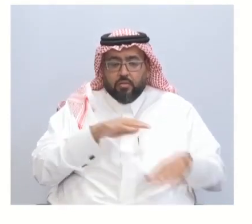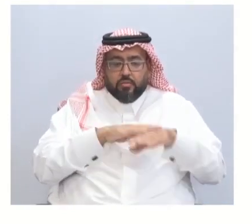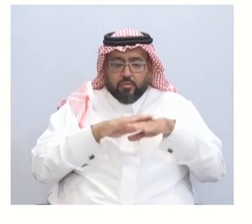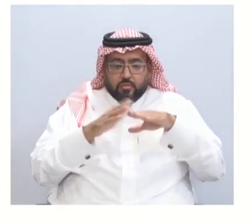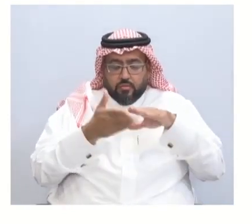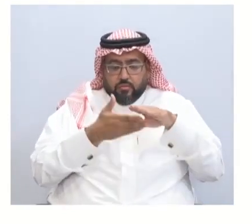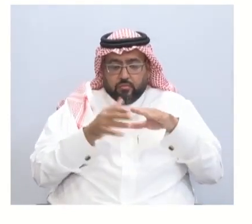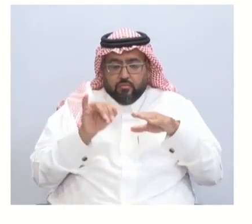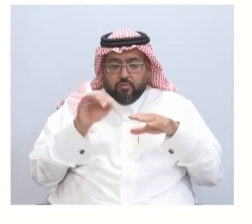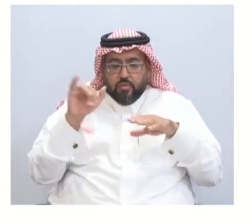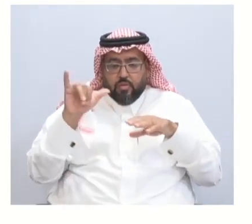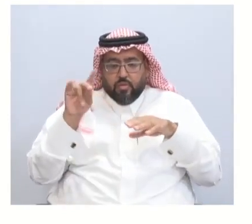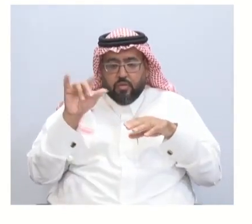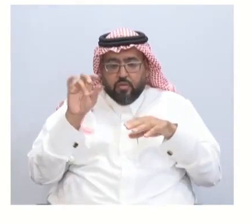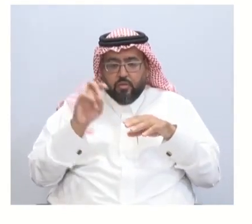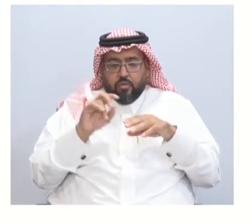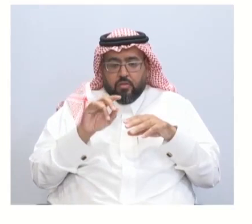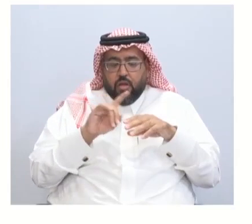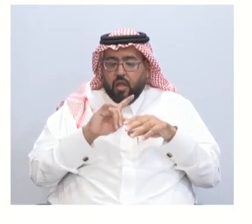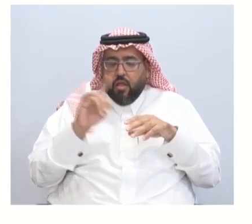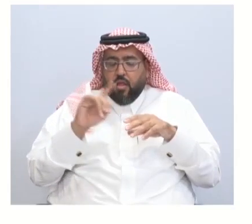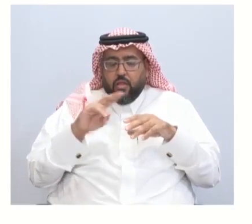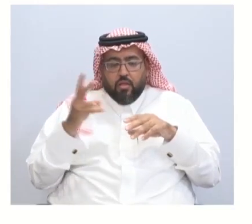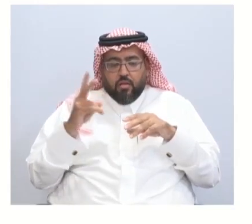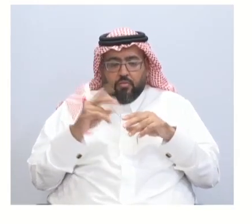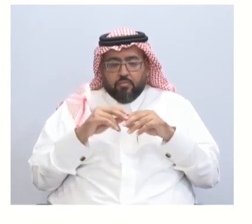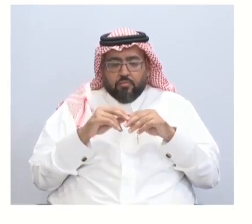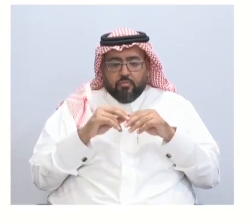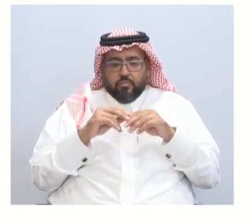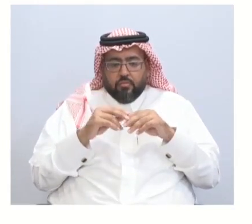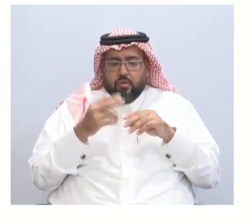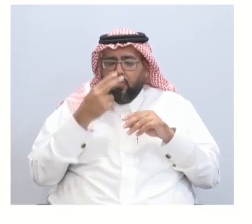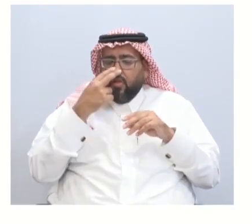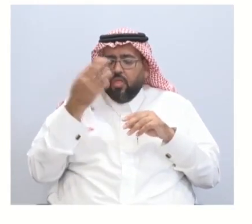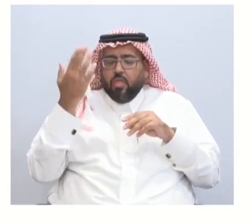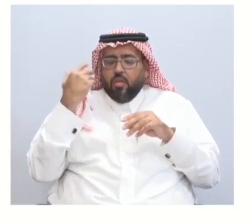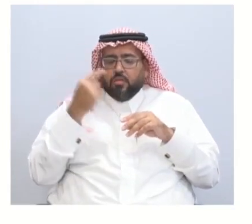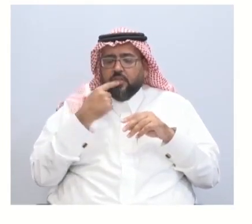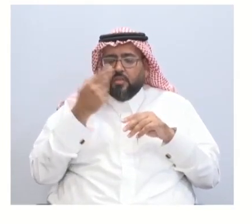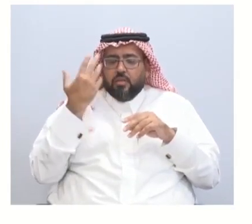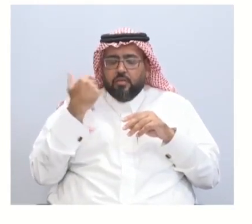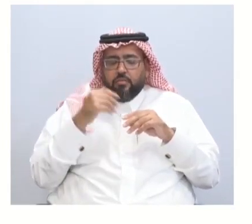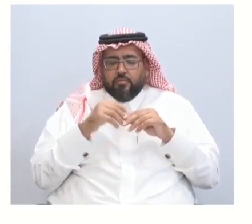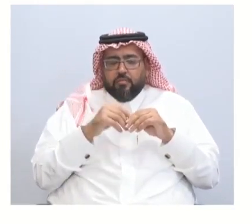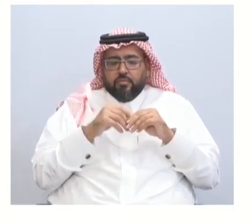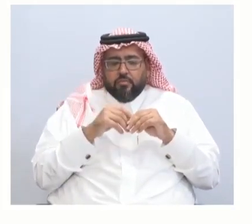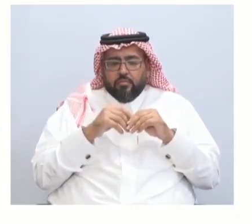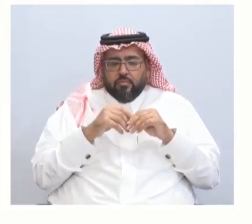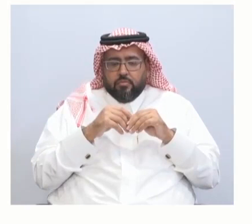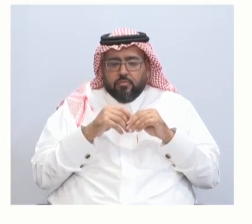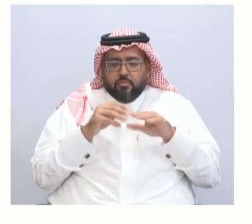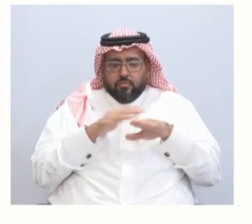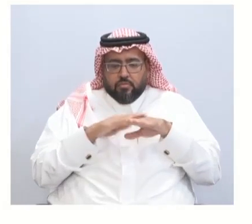المحيطيه بانها لا تتغير وهي اقدم عمرا من